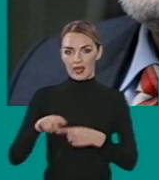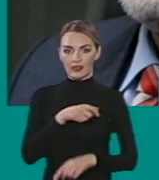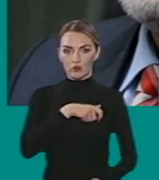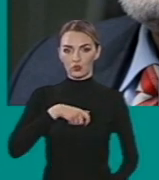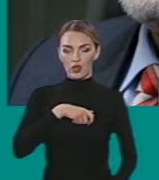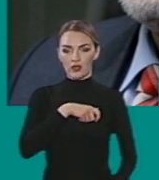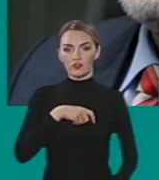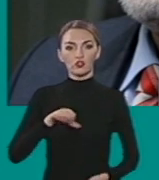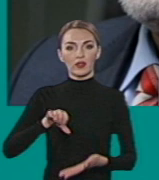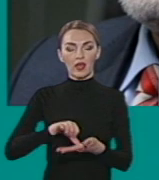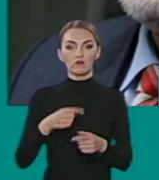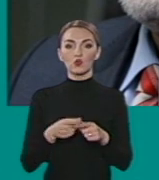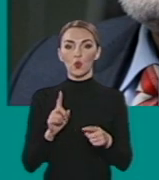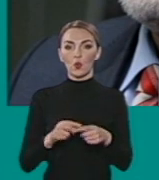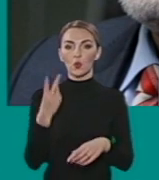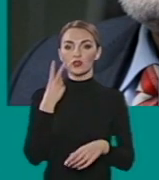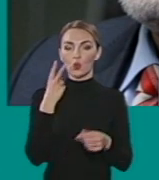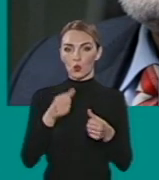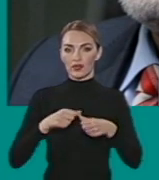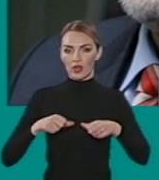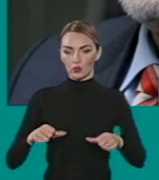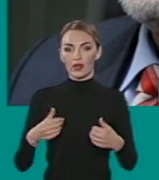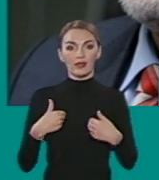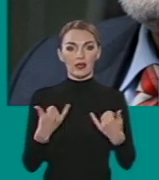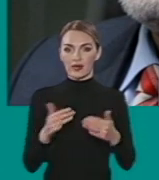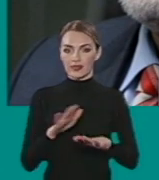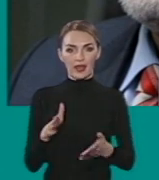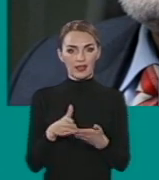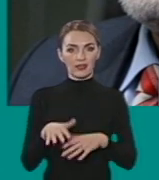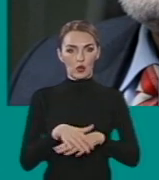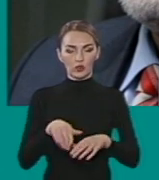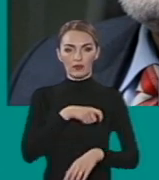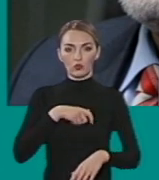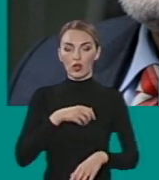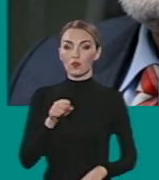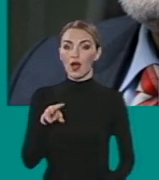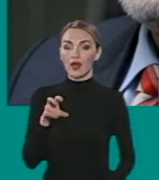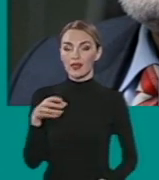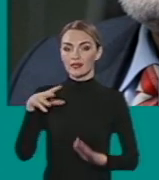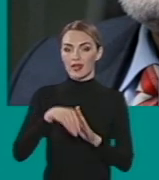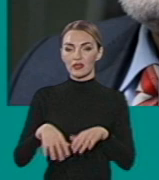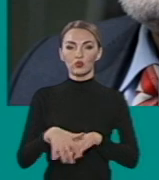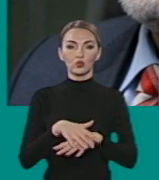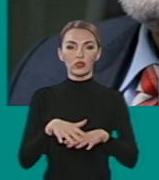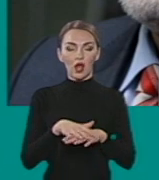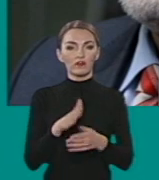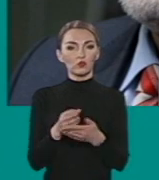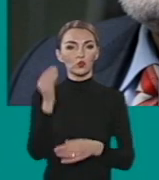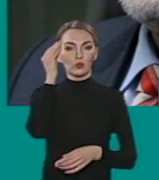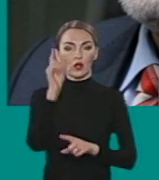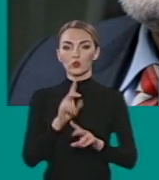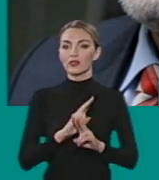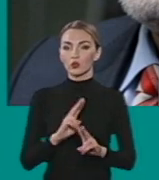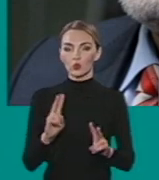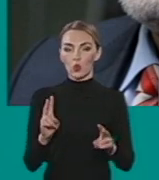цього постійного комітету, а я нагадаю, що я зараз не є народним депутатом, але серед депутатів тут одностайна думка про те, що ніхто